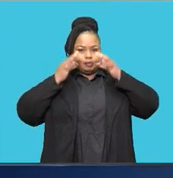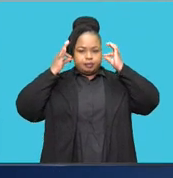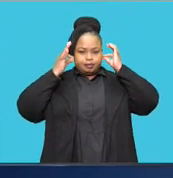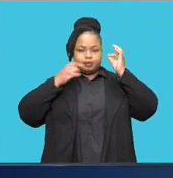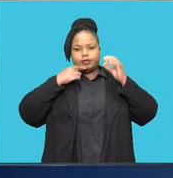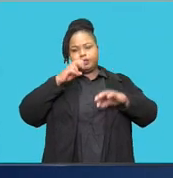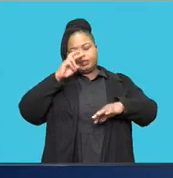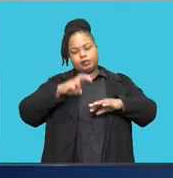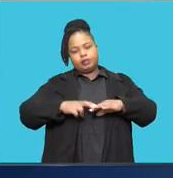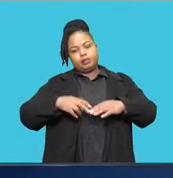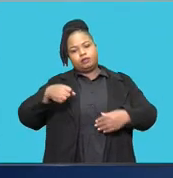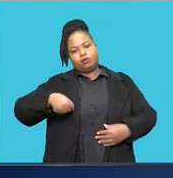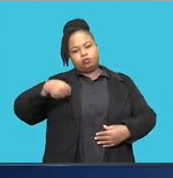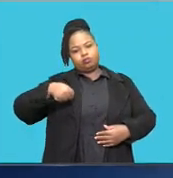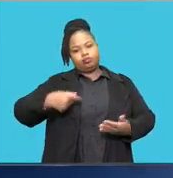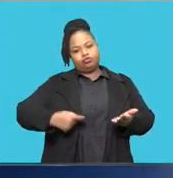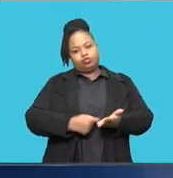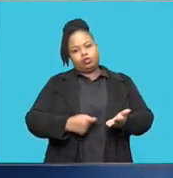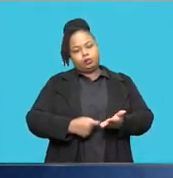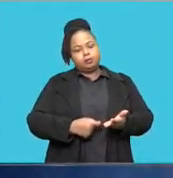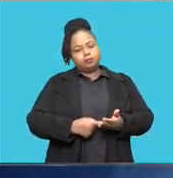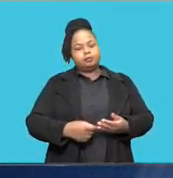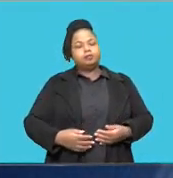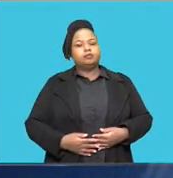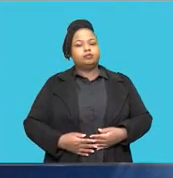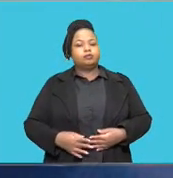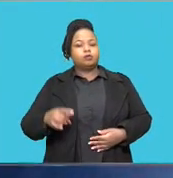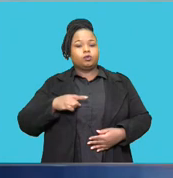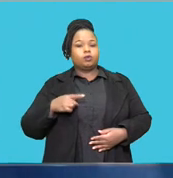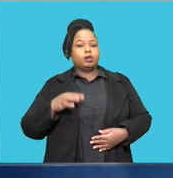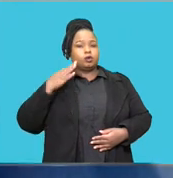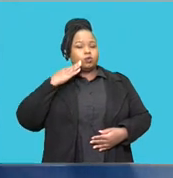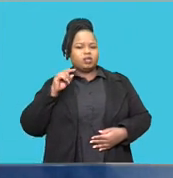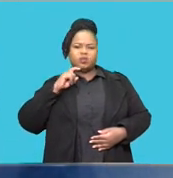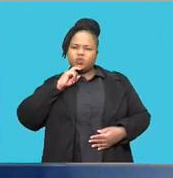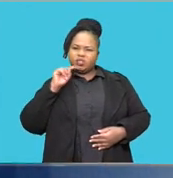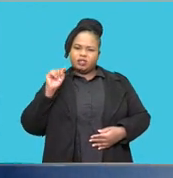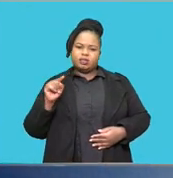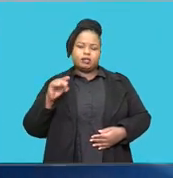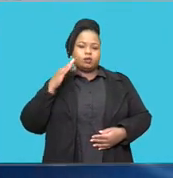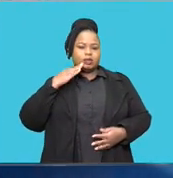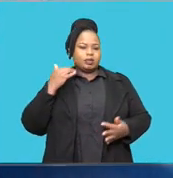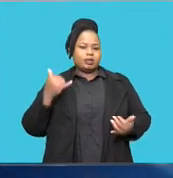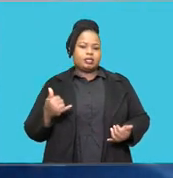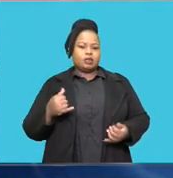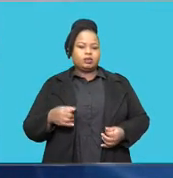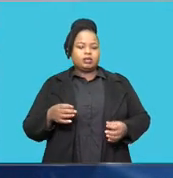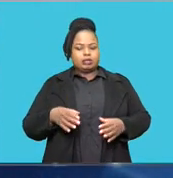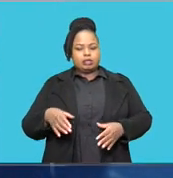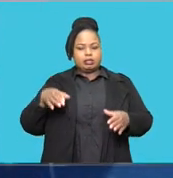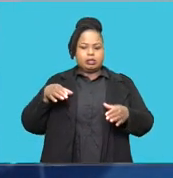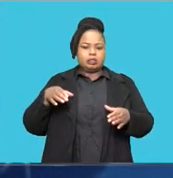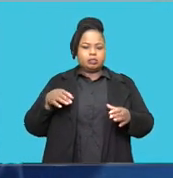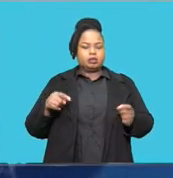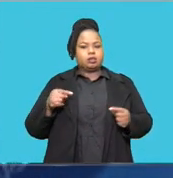inkxaso yokufumanela umatshini wayo itshatsha. Njengoba umatshini amsebenzisayo xa kungoku emkhulu ukubanga